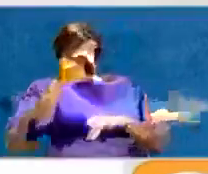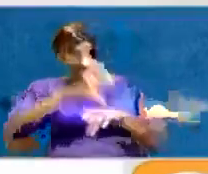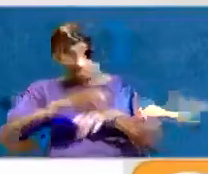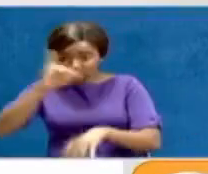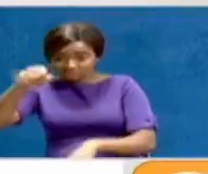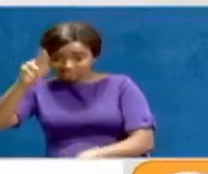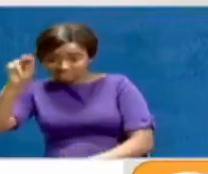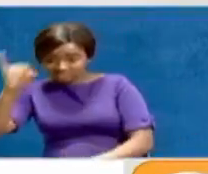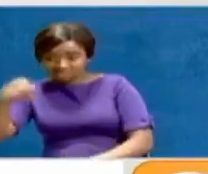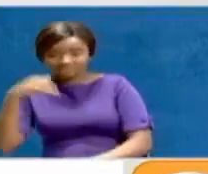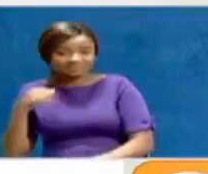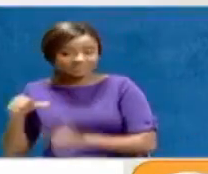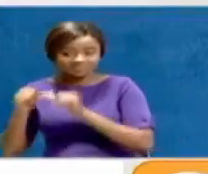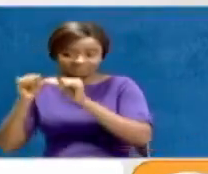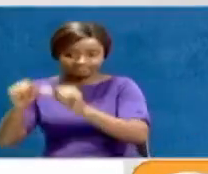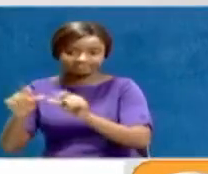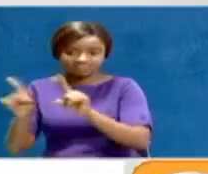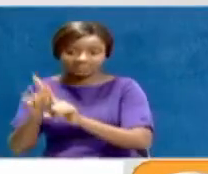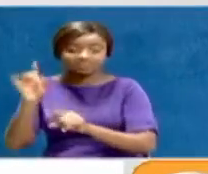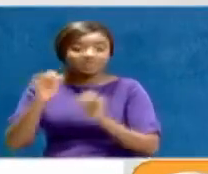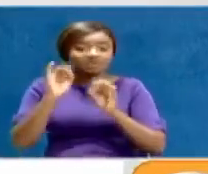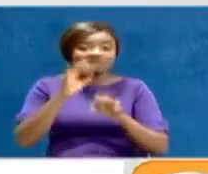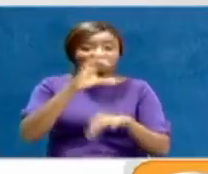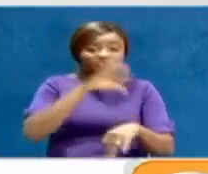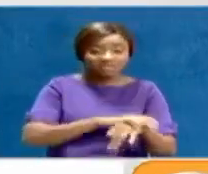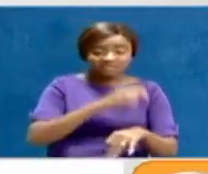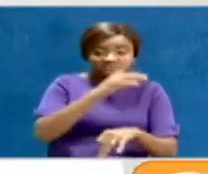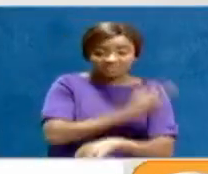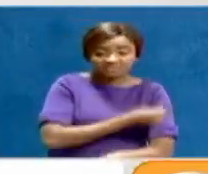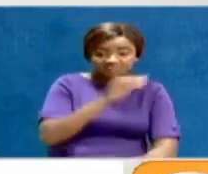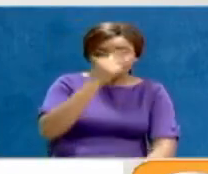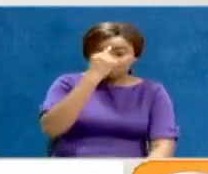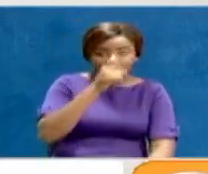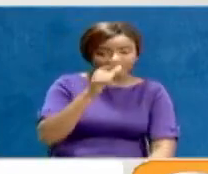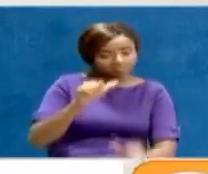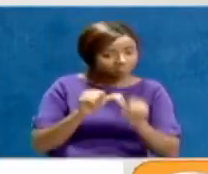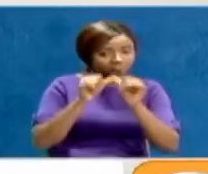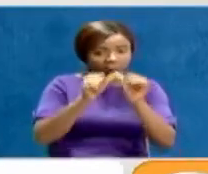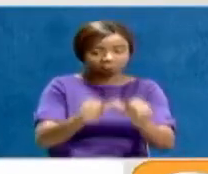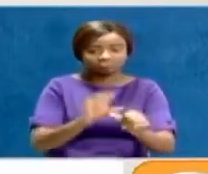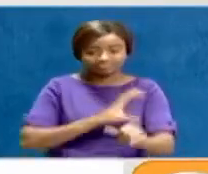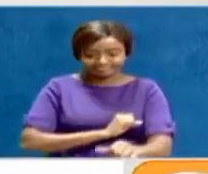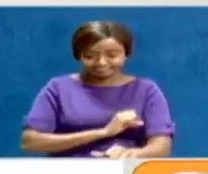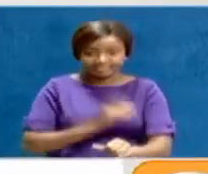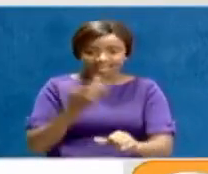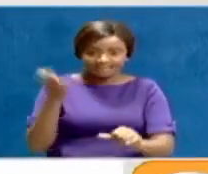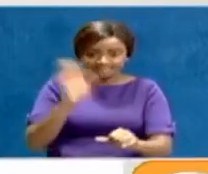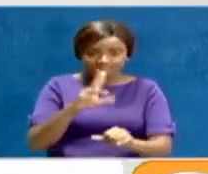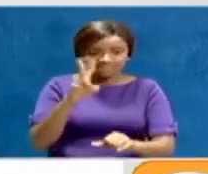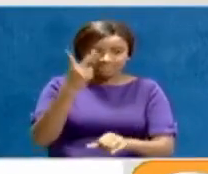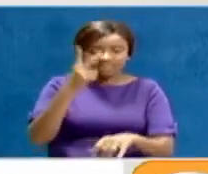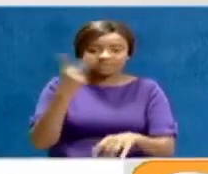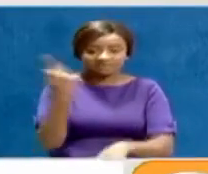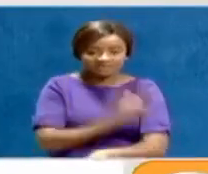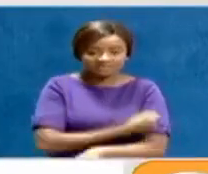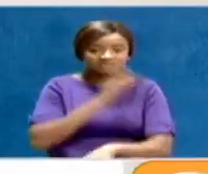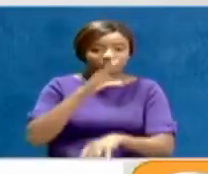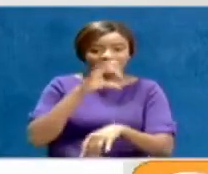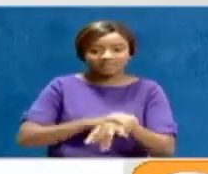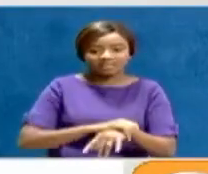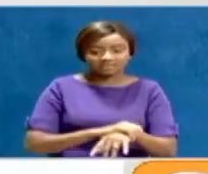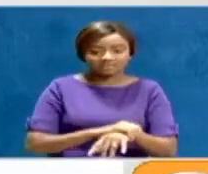Johnson wakae na Johnson and Johnson yao. Waliopata AstraZeneca, kuweni wapole, muda utakuja, shehena ya pili